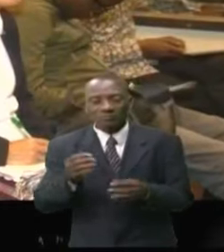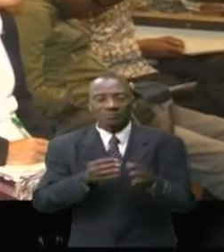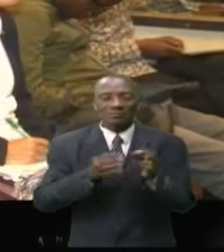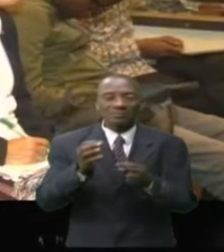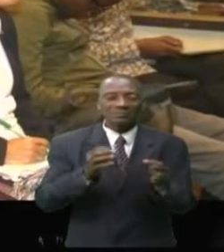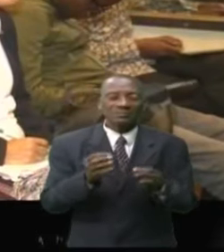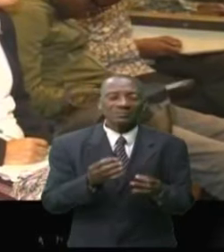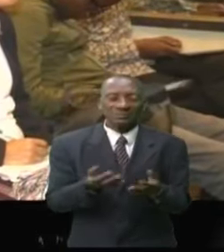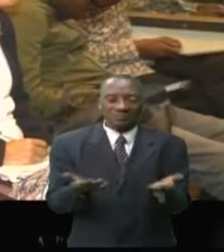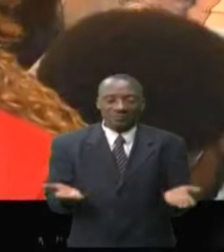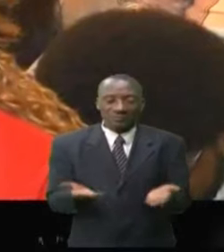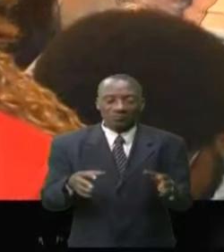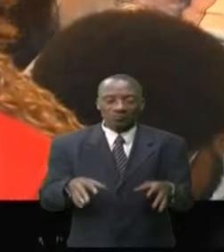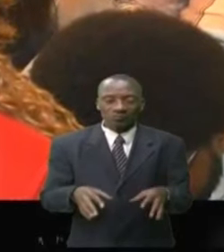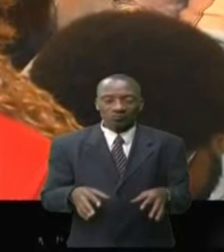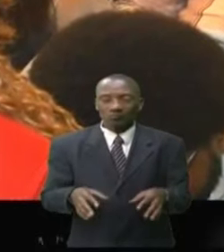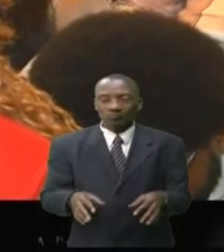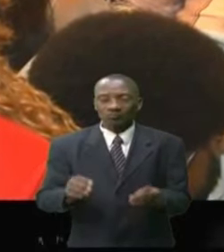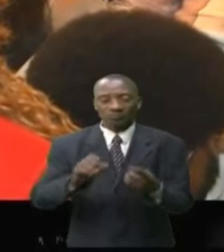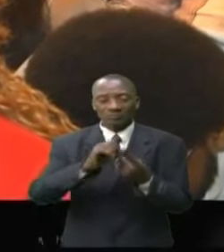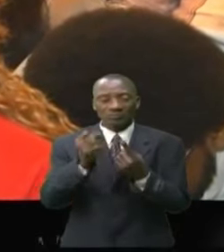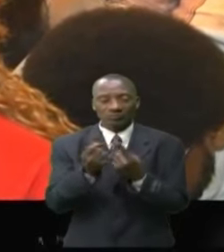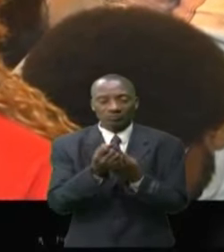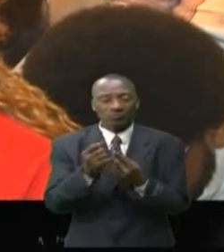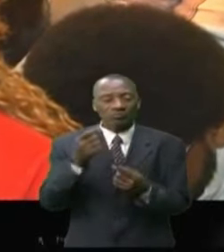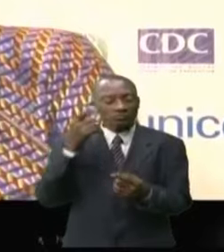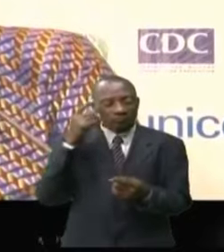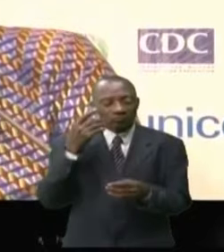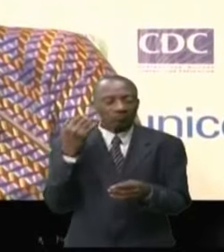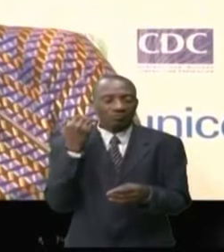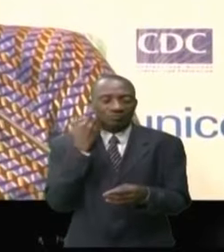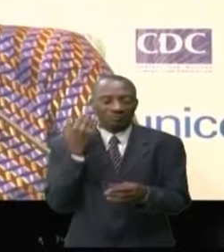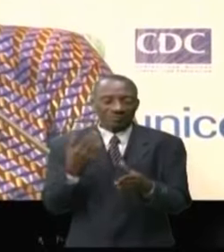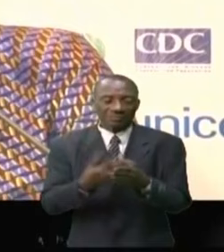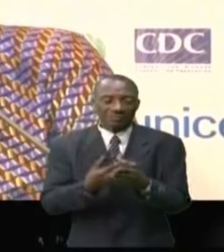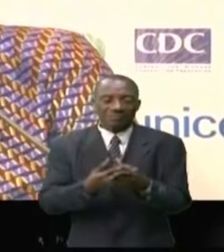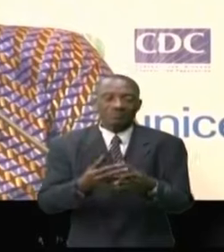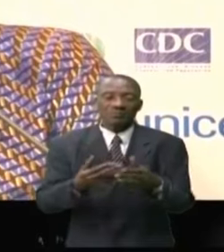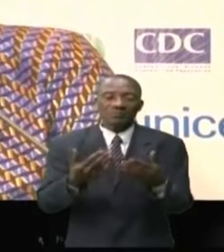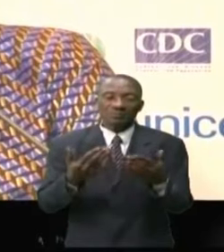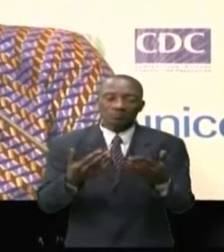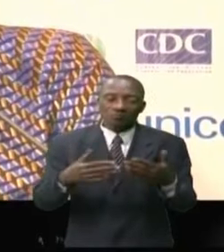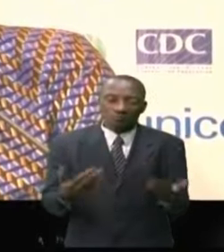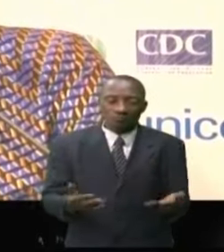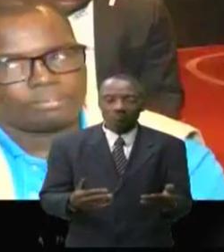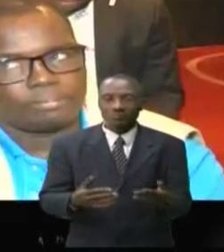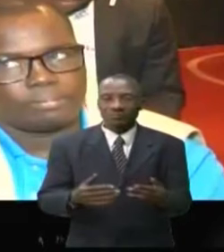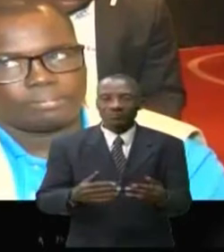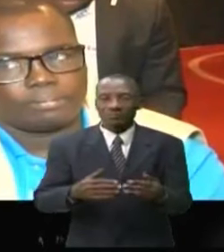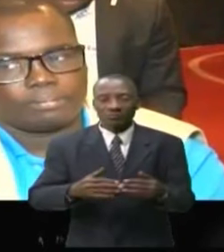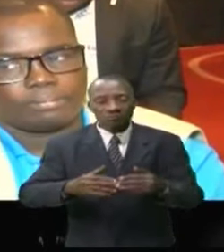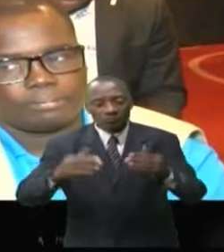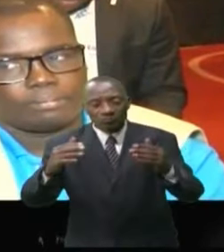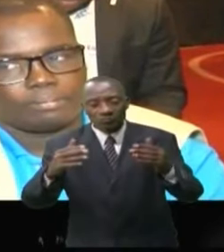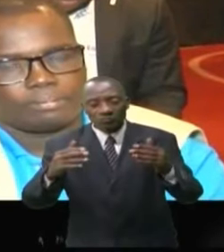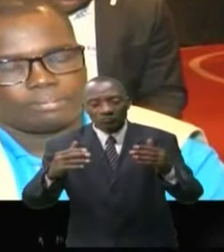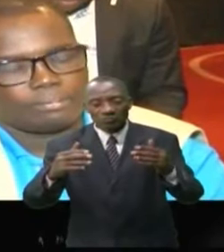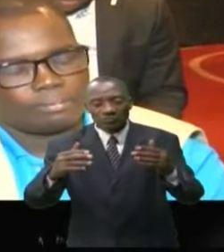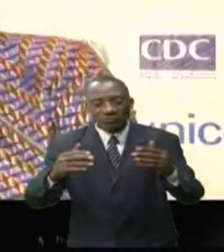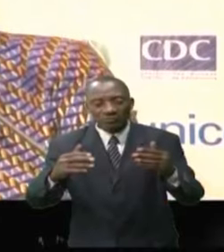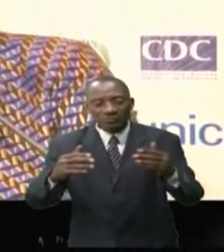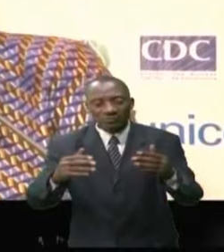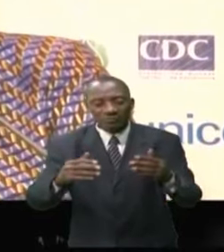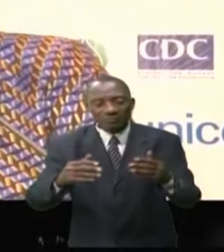crépiter c'est difficile effectivement d'organiser de manière optimale et là on vaccine souvent les enfants dans les